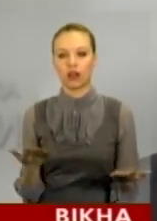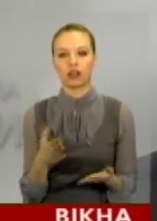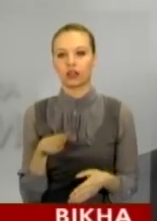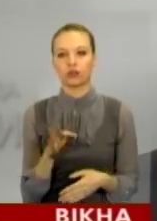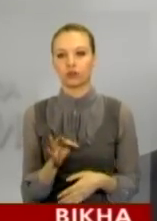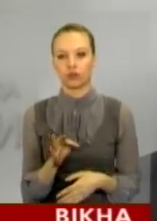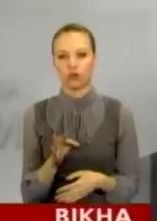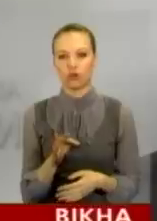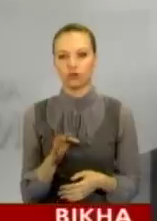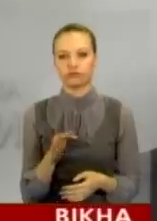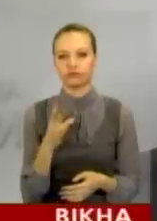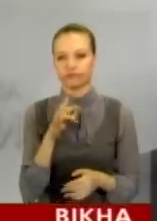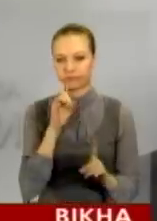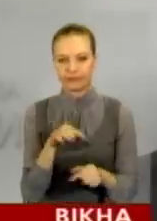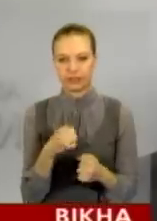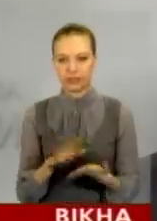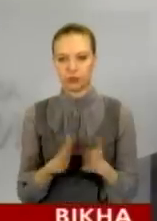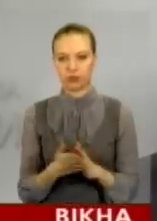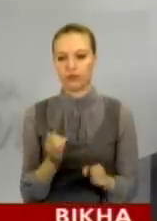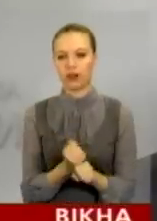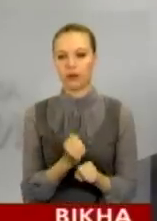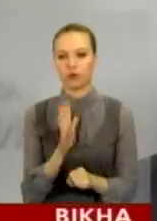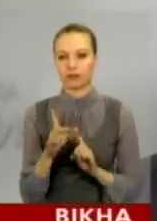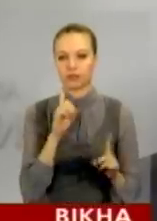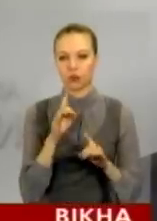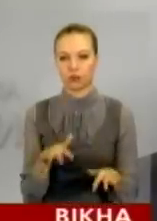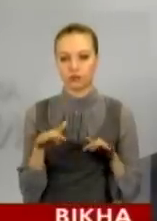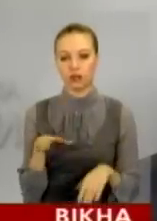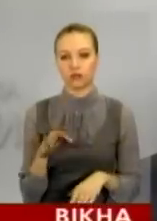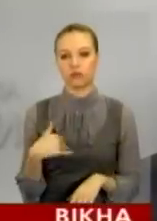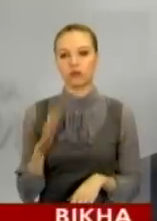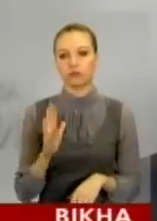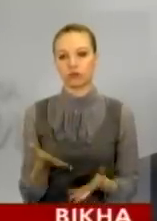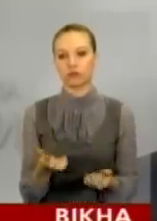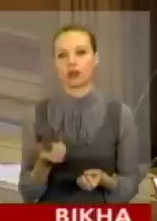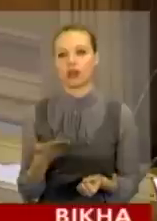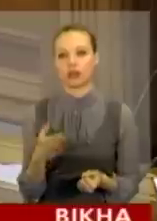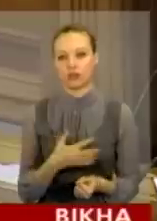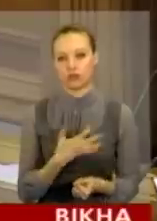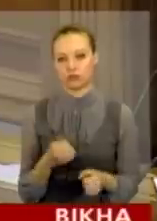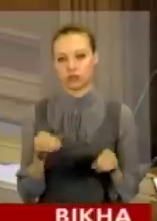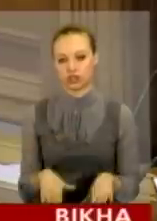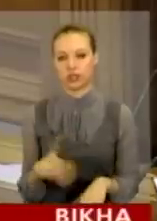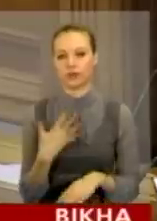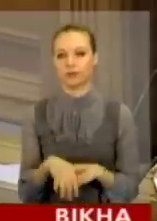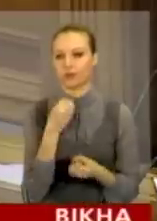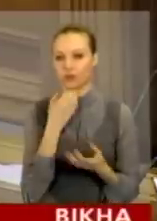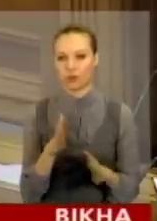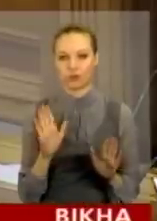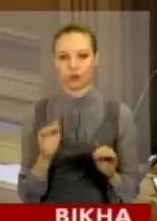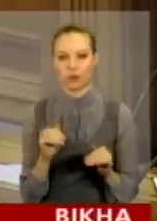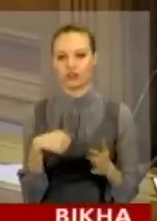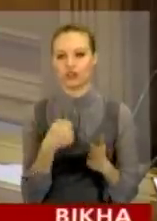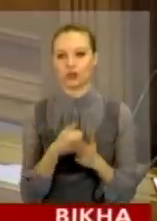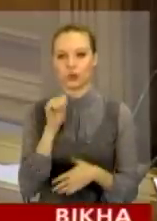какие-то невыносимые условия работы в сессионном зале, тогда мы будем принимать какие-то решения. Всего доброго, до побачення,